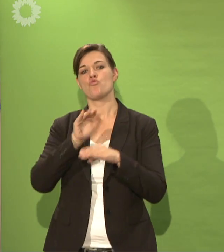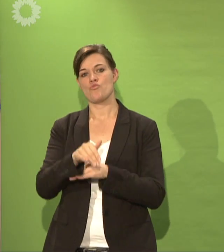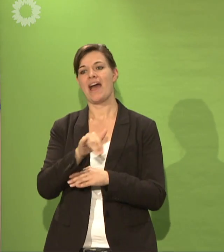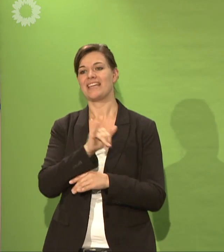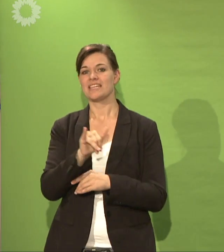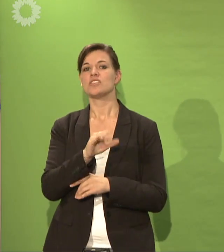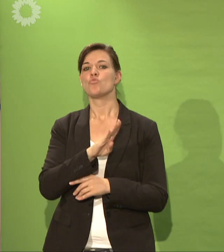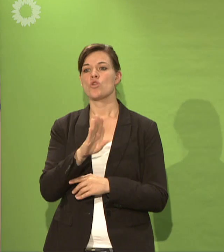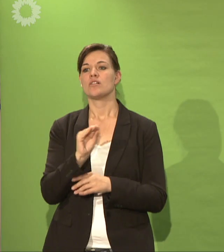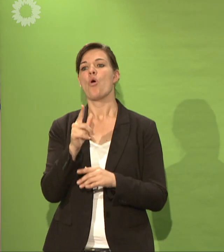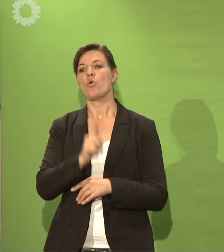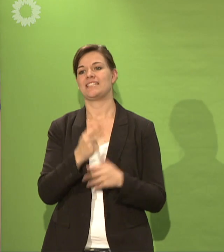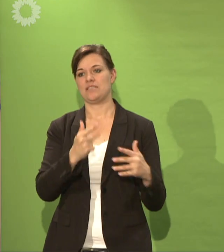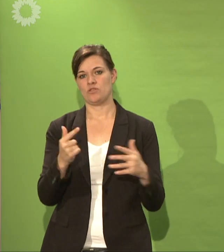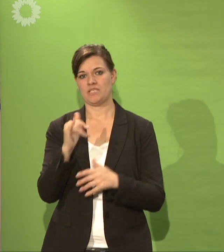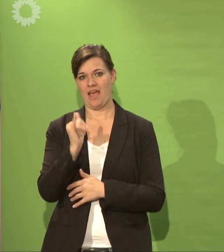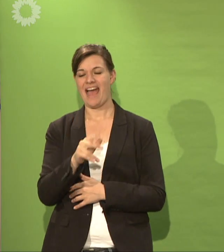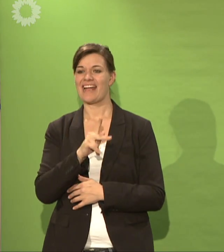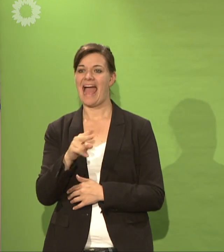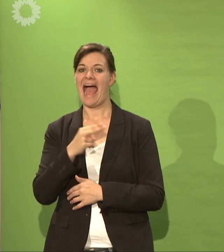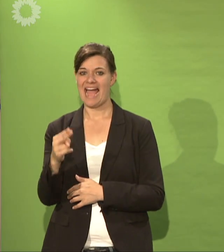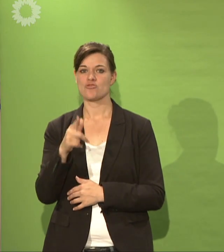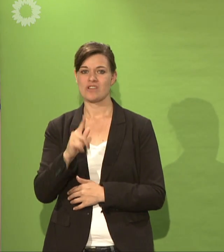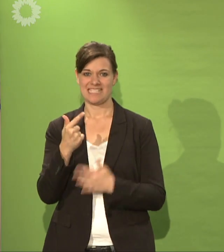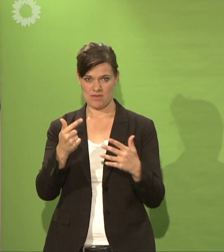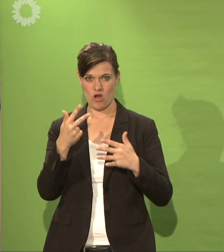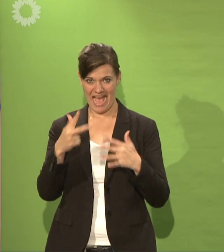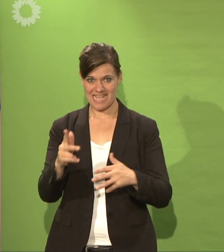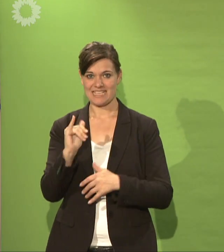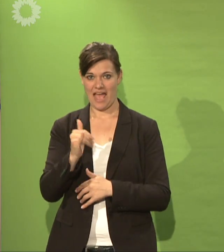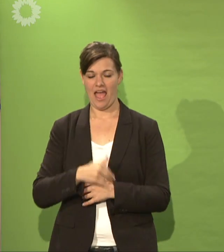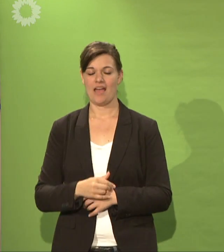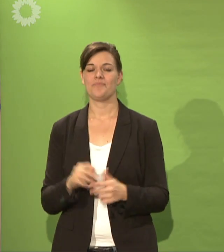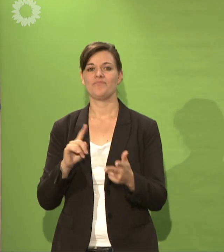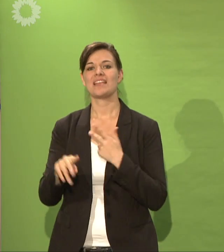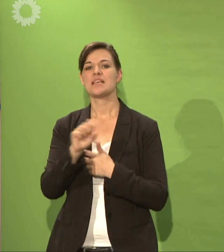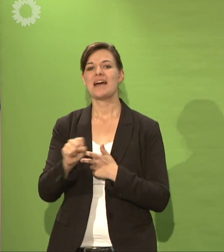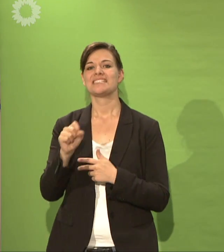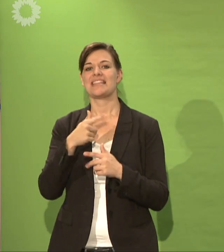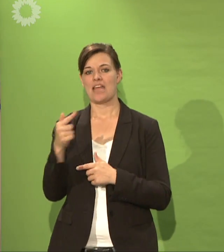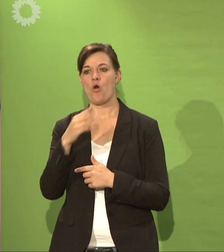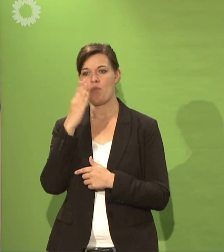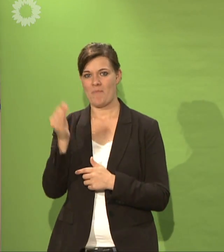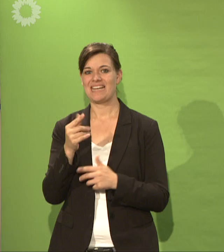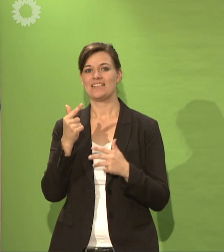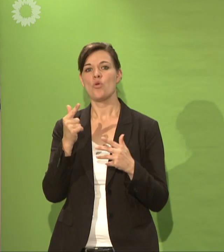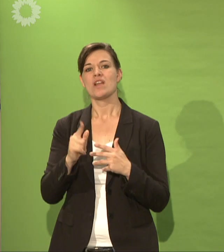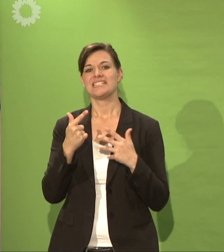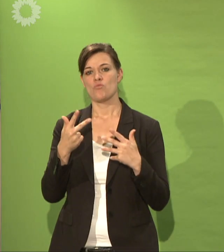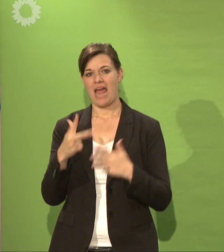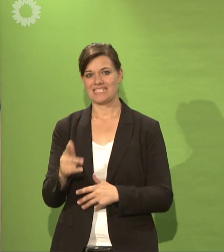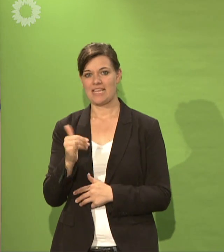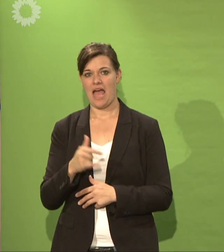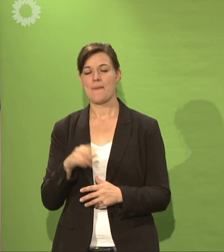mit 177 Ja-Stimmen, Kira Heiden mit 187 Ja-Stimmen, Sebastian Trautmann 187 Ja-Stimmen,